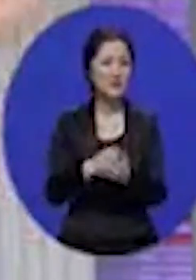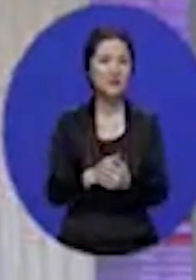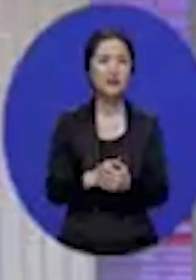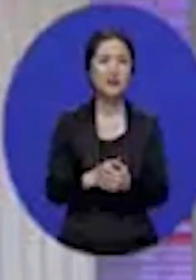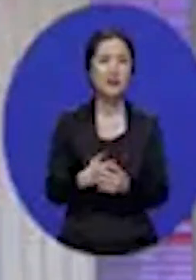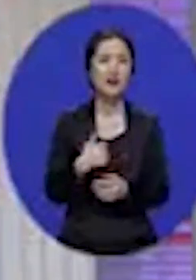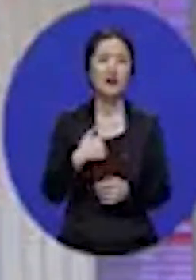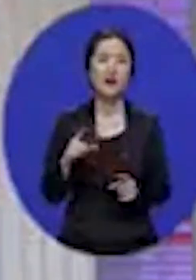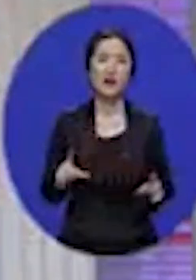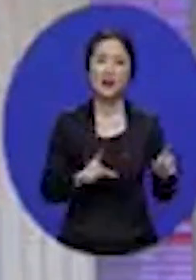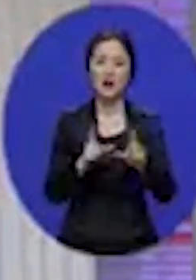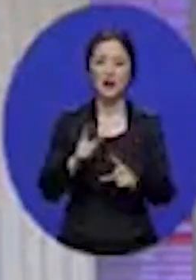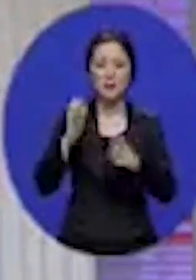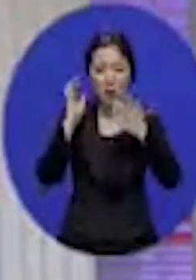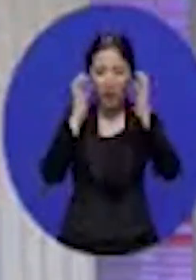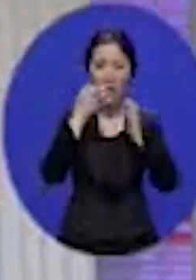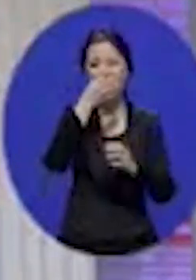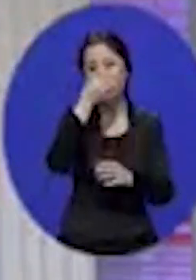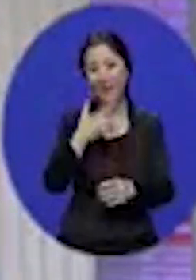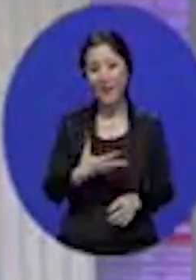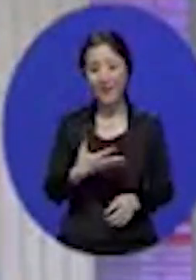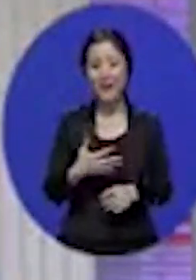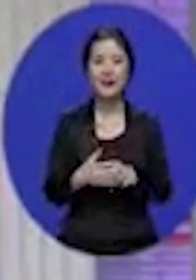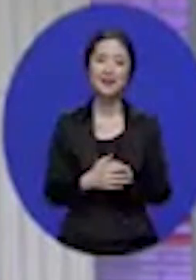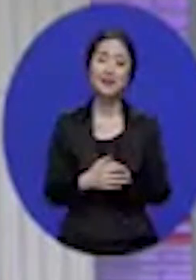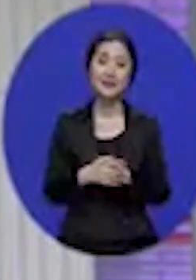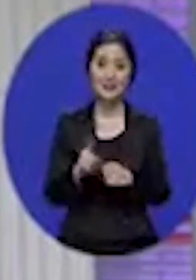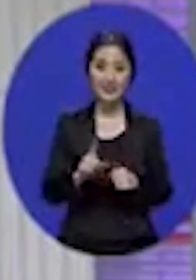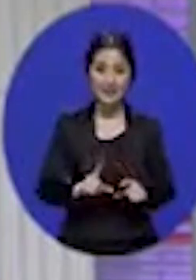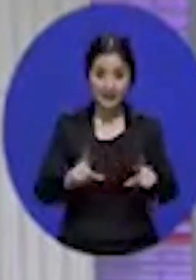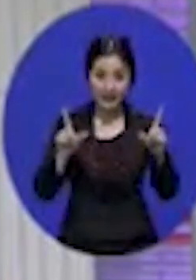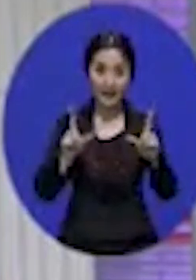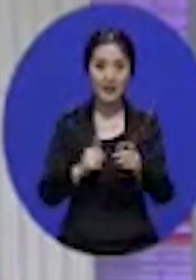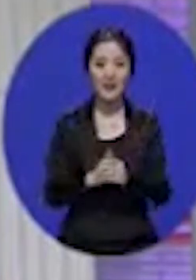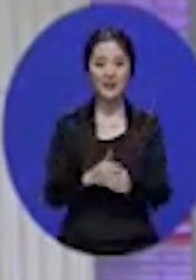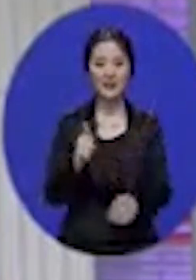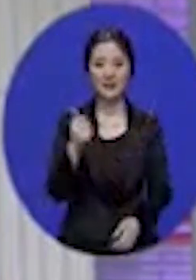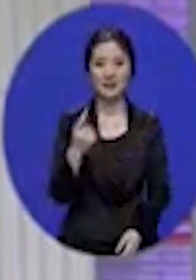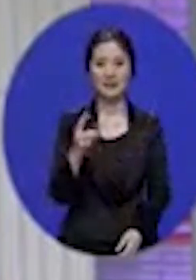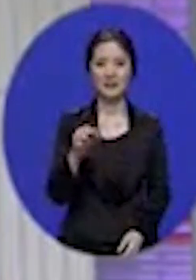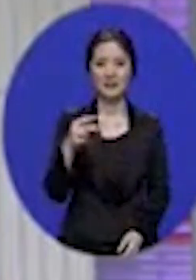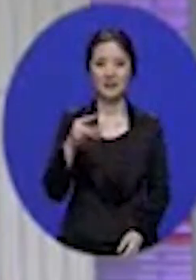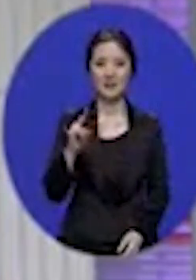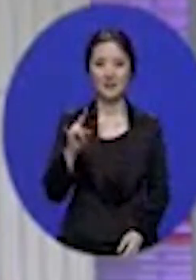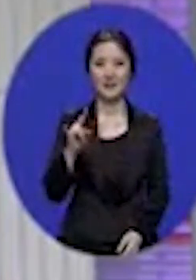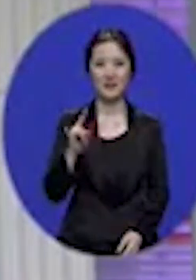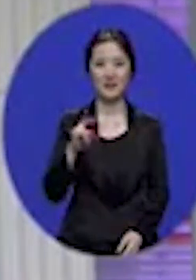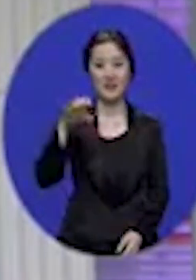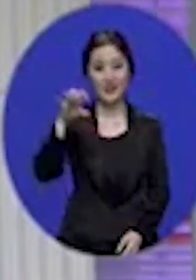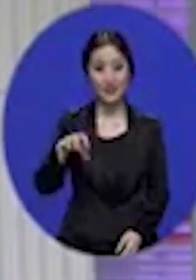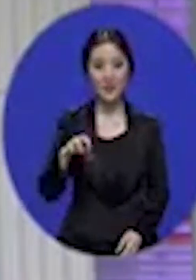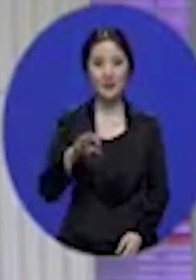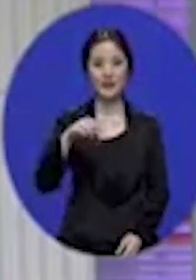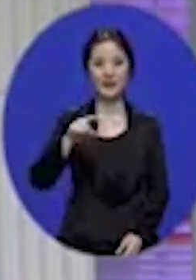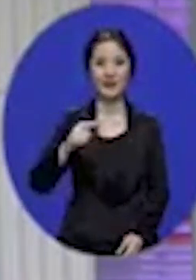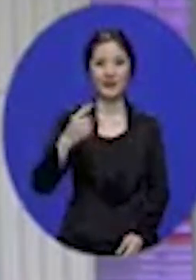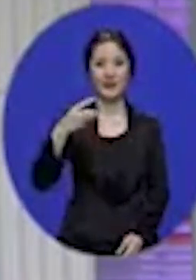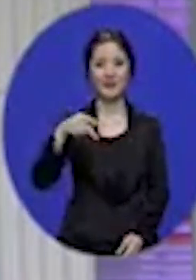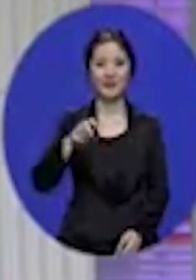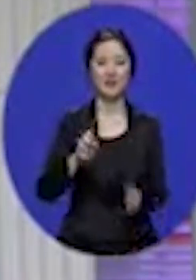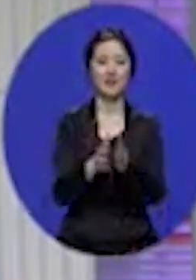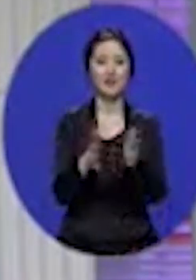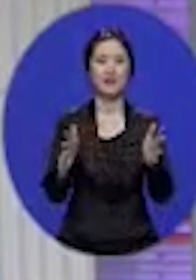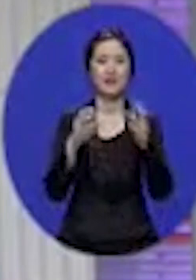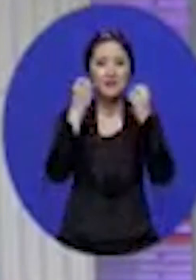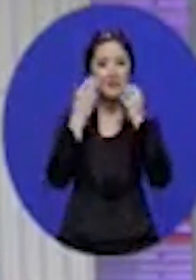이게 생활환경이 복잡한 거야. 근데 그런 찰나에 또 홍대 쪽에 그때 처음으로 원룸 아파트라는 게 우리나라에 막 생기기